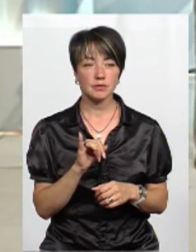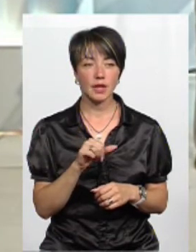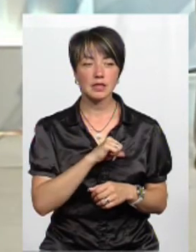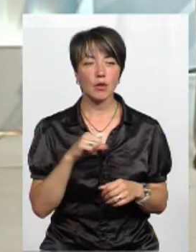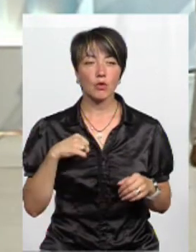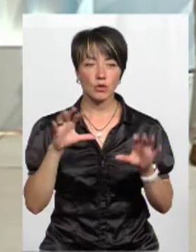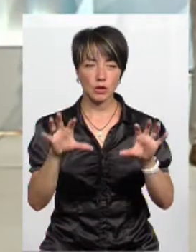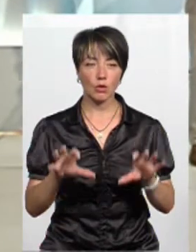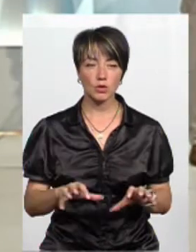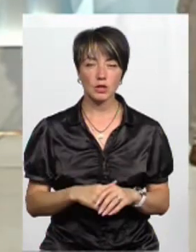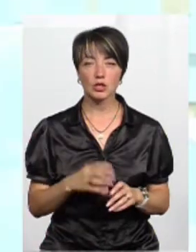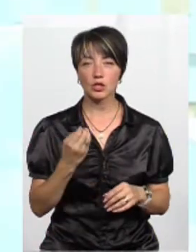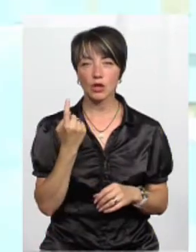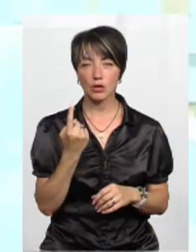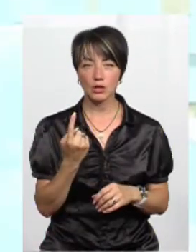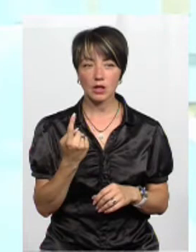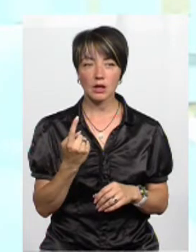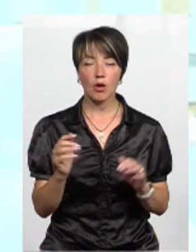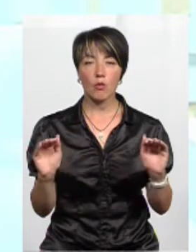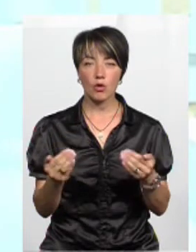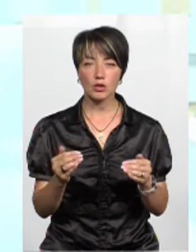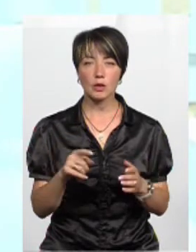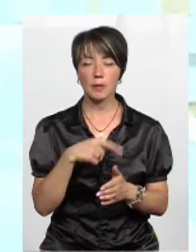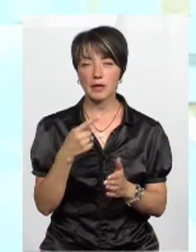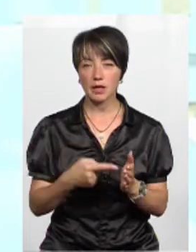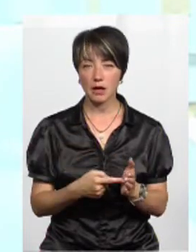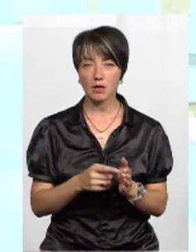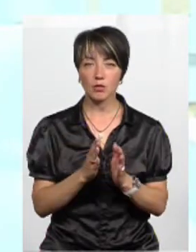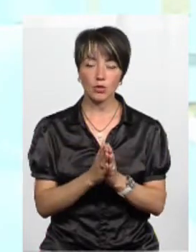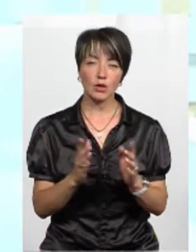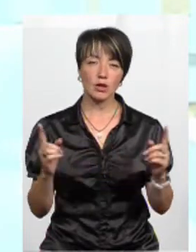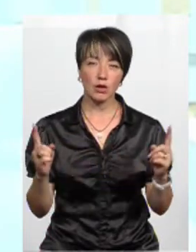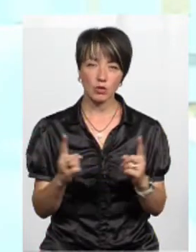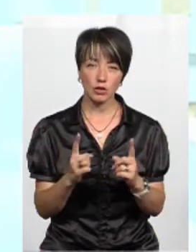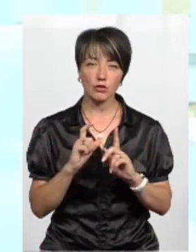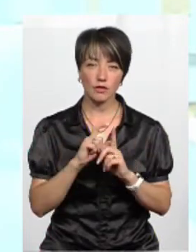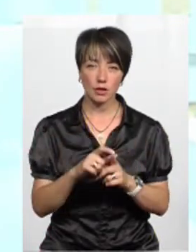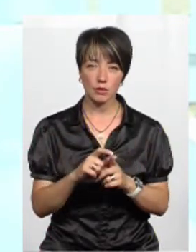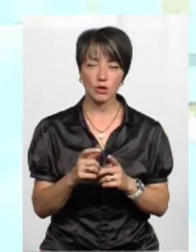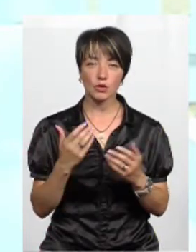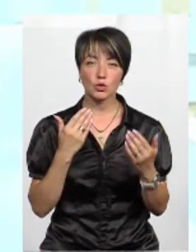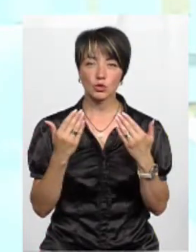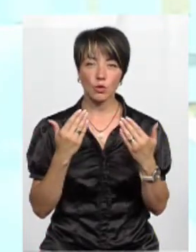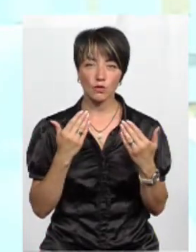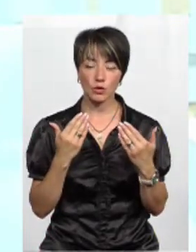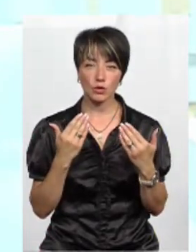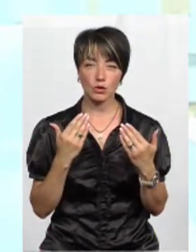самими законами. І ще маємо на завершення одну порцію бліців. Прошу бути лаконічним у відповідях